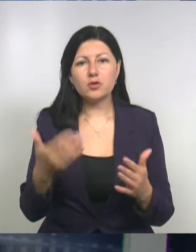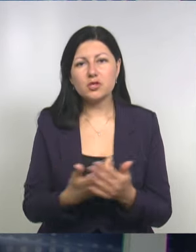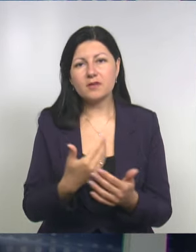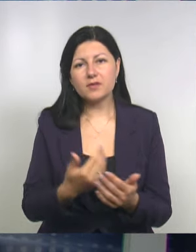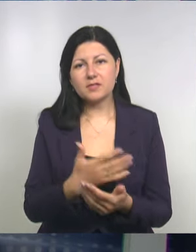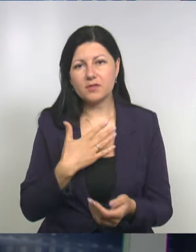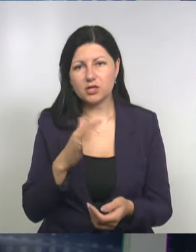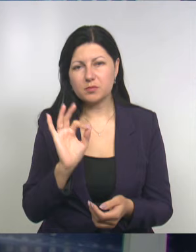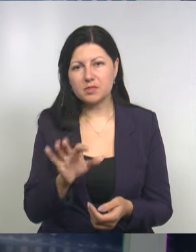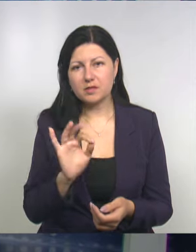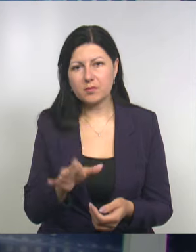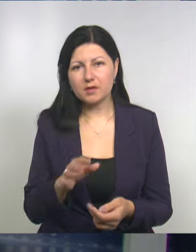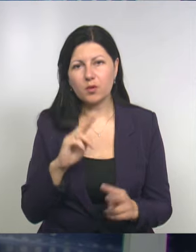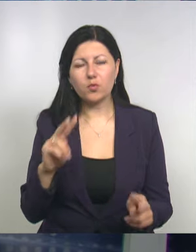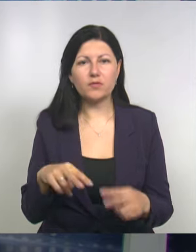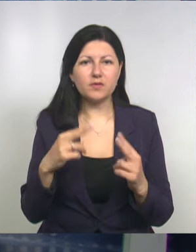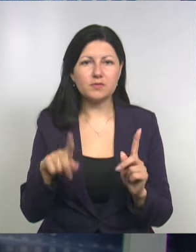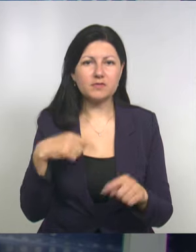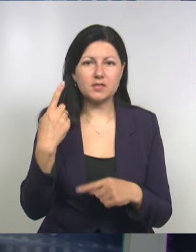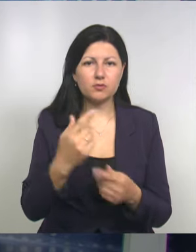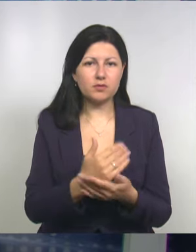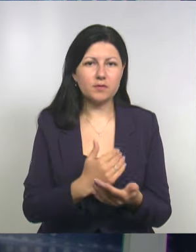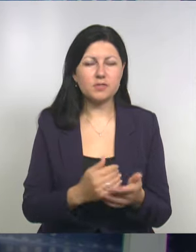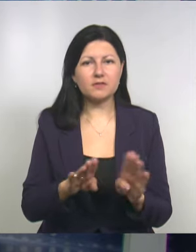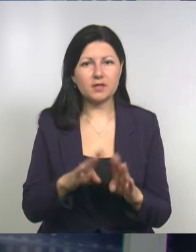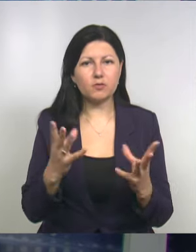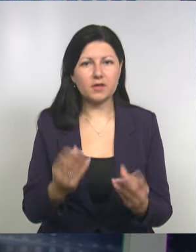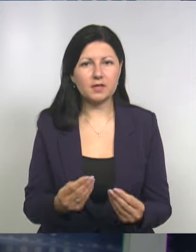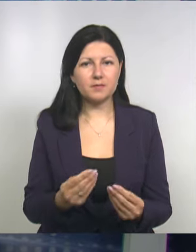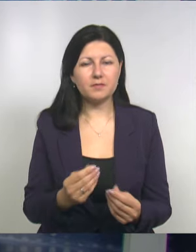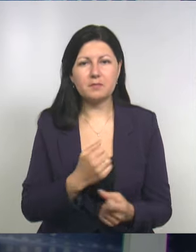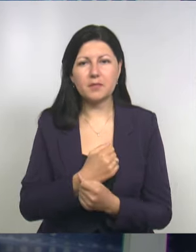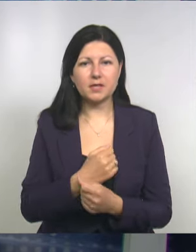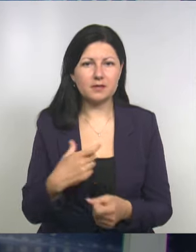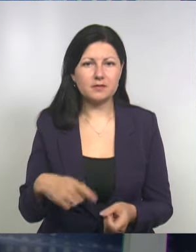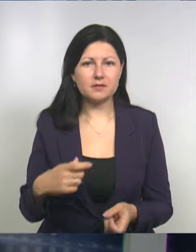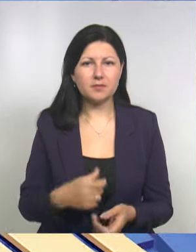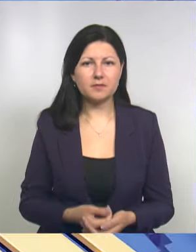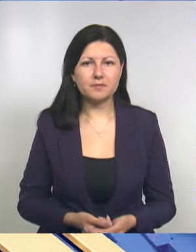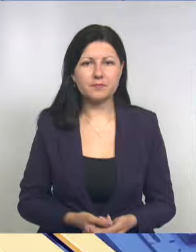новостей в нашем телеграм-канале. Увидимся в следующих выпусках «Такого дня». Берегите себя.